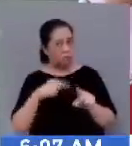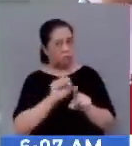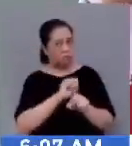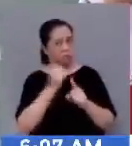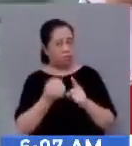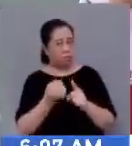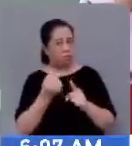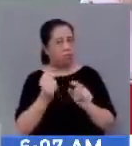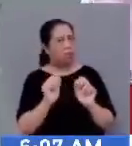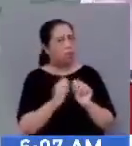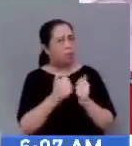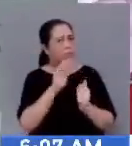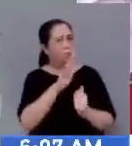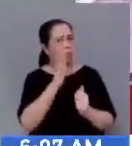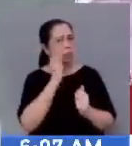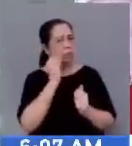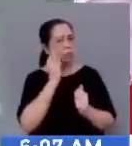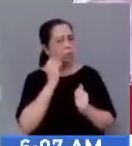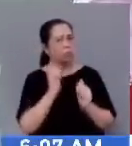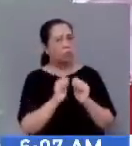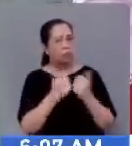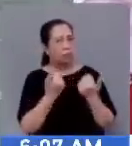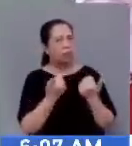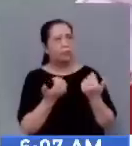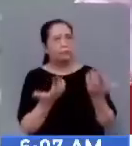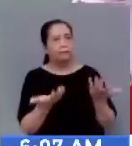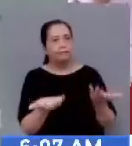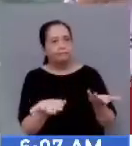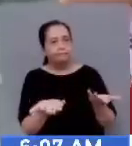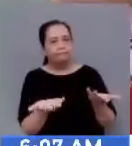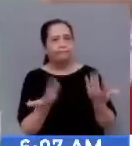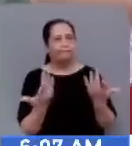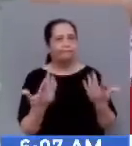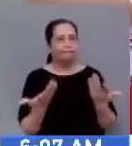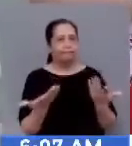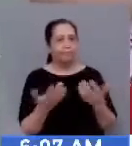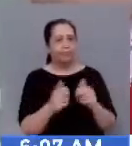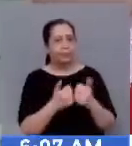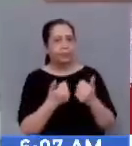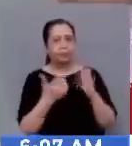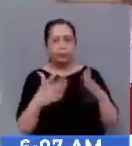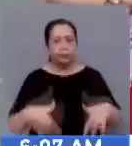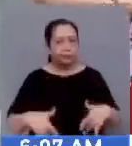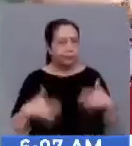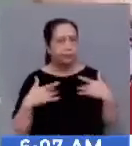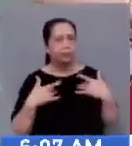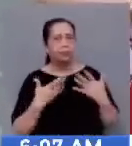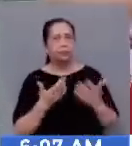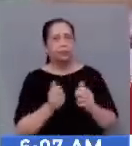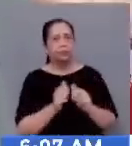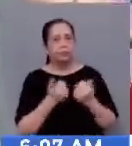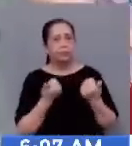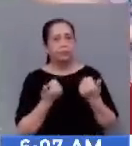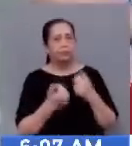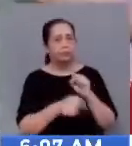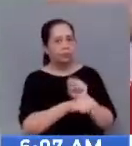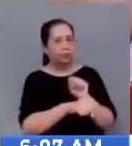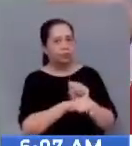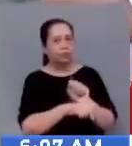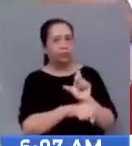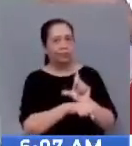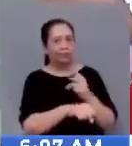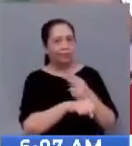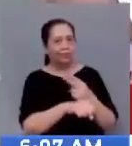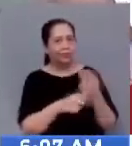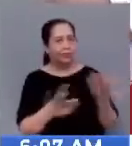po ang inyong kalagayan? Kumusta po yung inyong pamumuhay at pangkabuhayan sa ganitong sa gitna